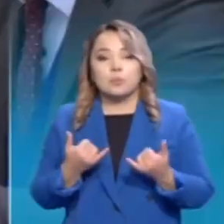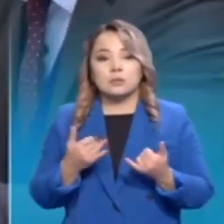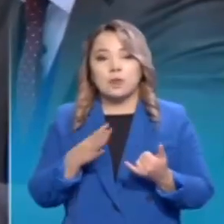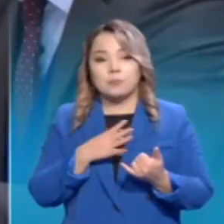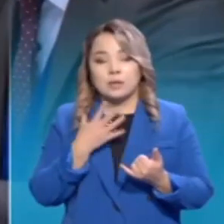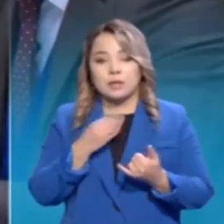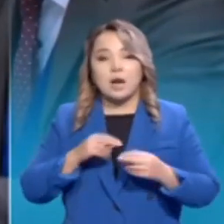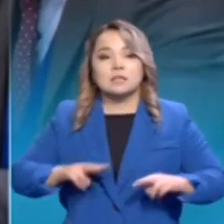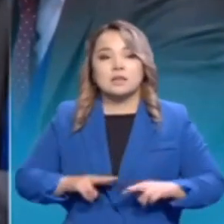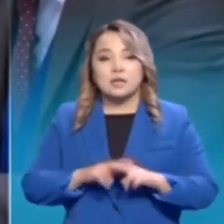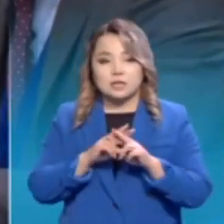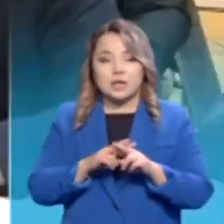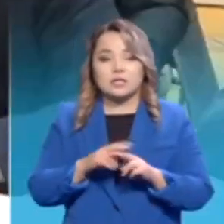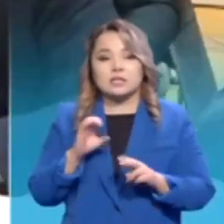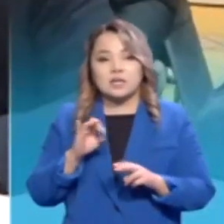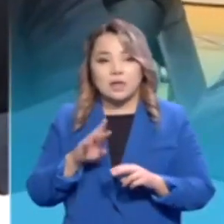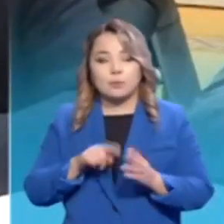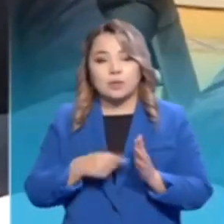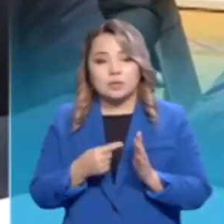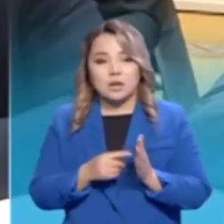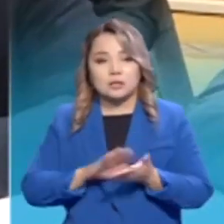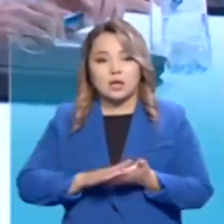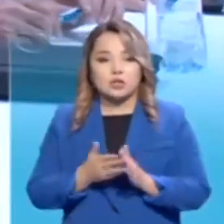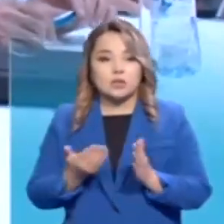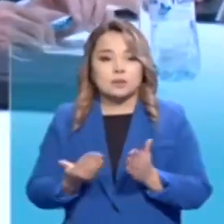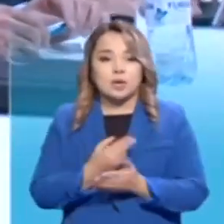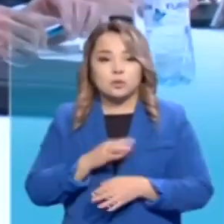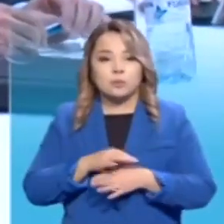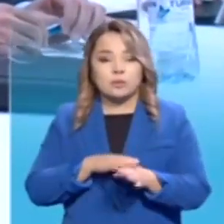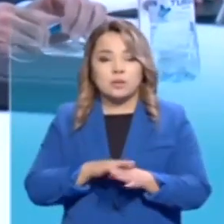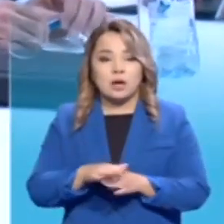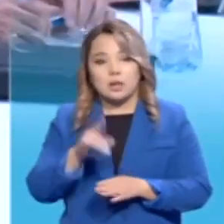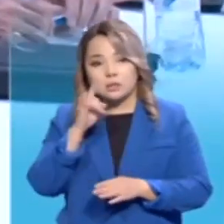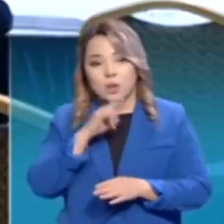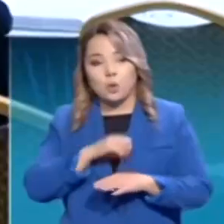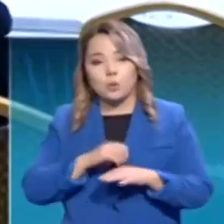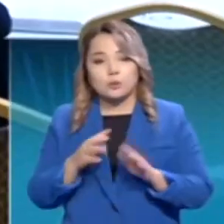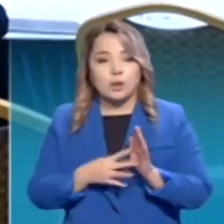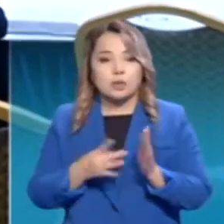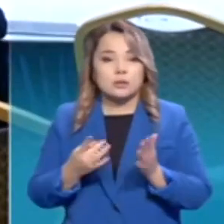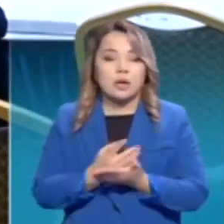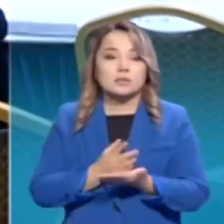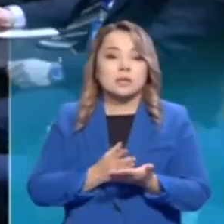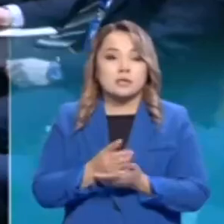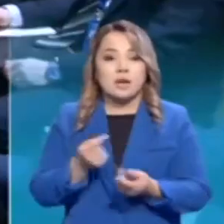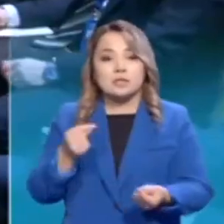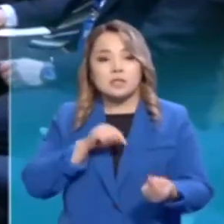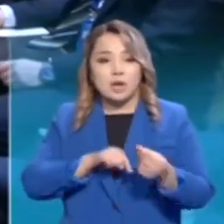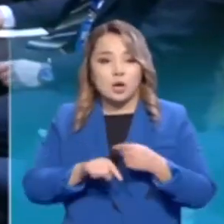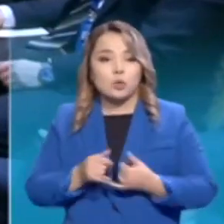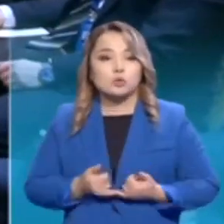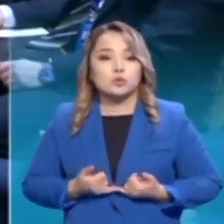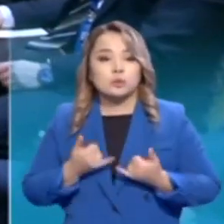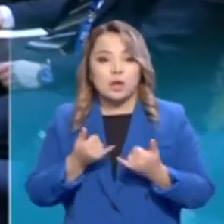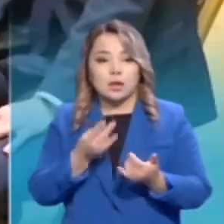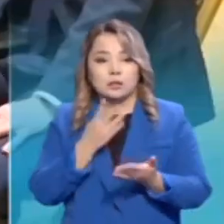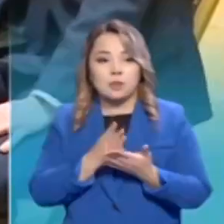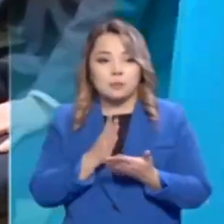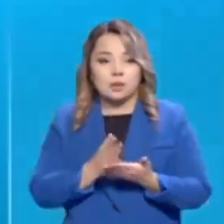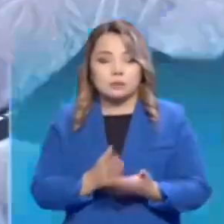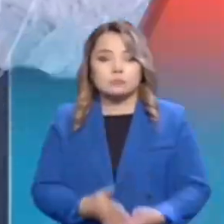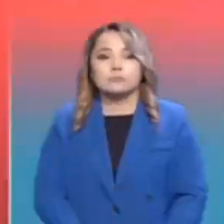Астанада Сирия мәселесі бойынша жаңа келіссөздер басталды. Қазақстан 19-шы мәрте саяси диалог алаңын ұсынып отыр.